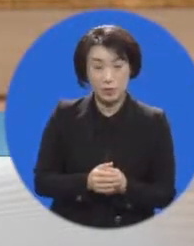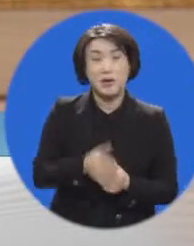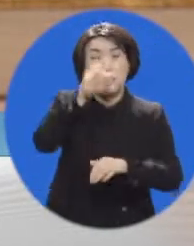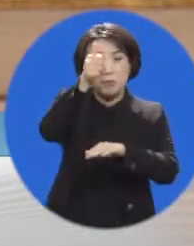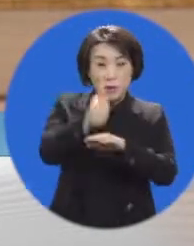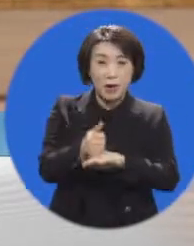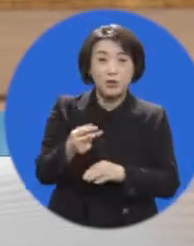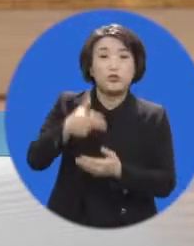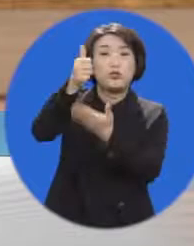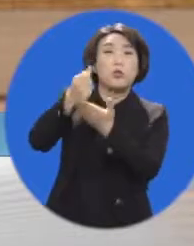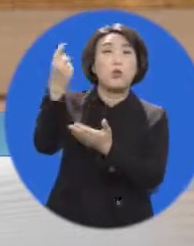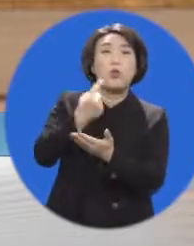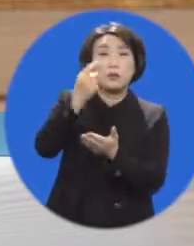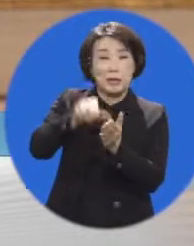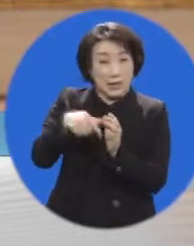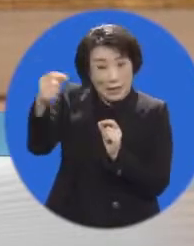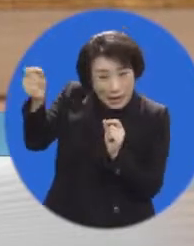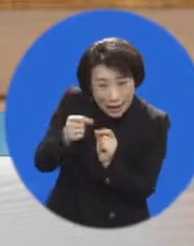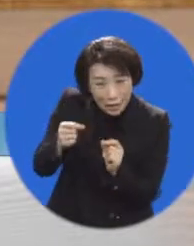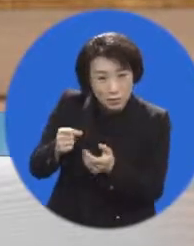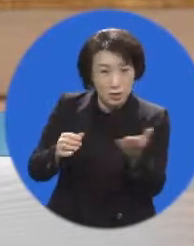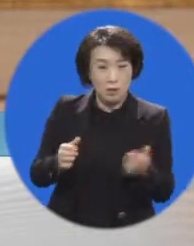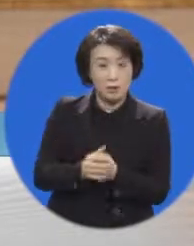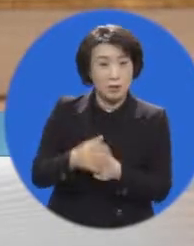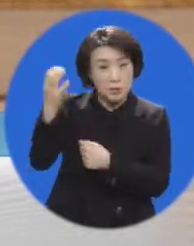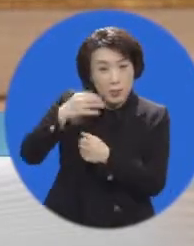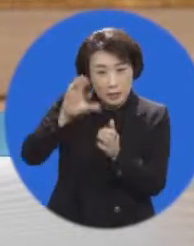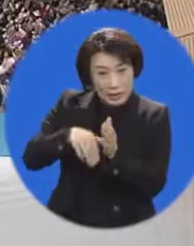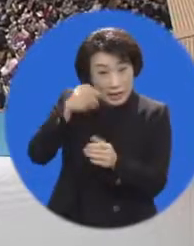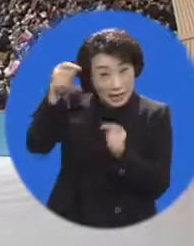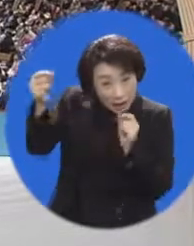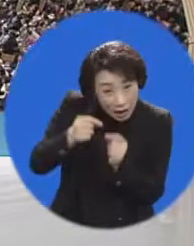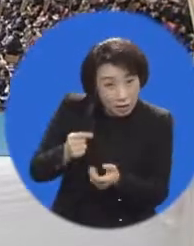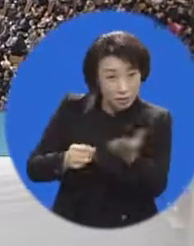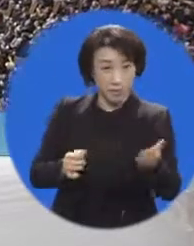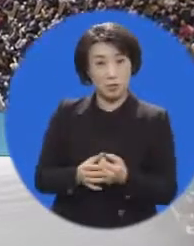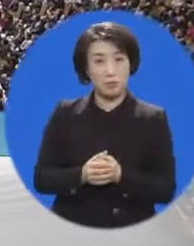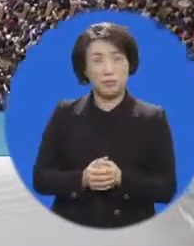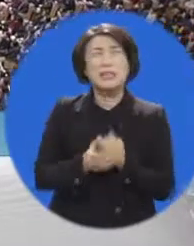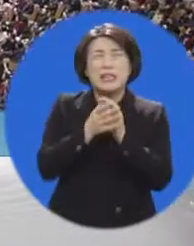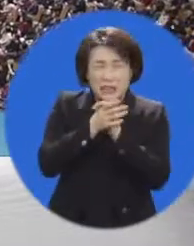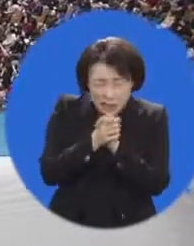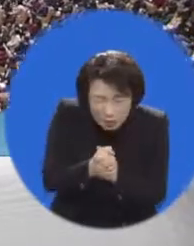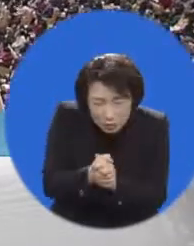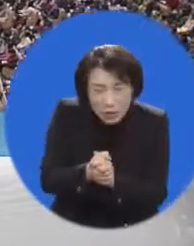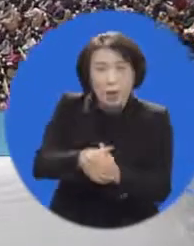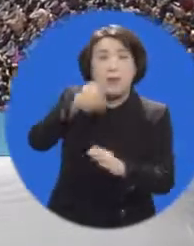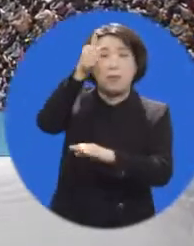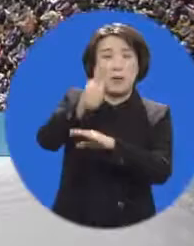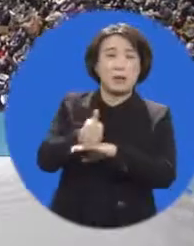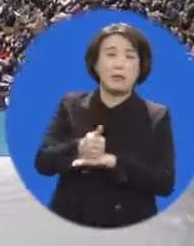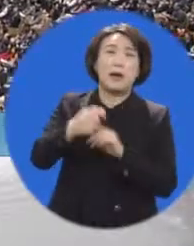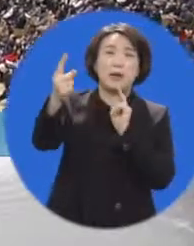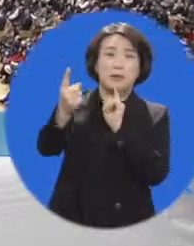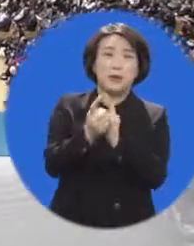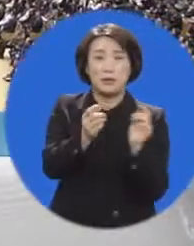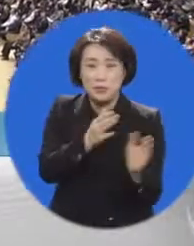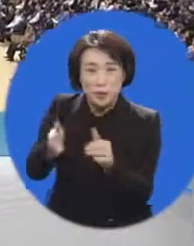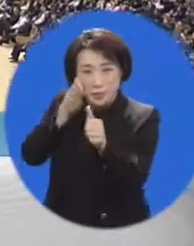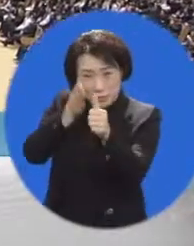마지막 재림의 때가 가까웠다, 핍박의 시대가 가까웠다, 기도하고 치유를 맞이하자.